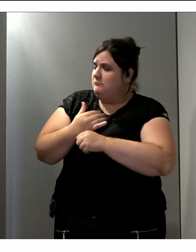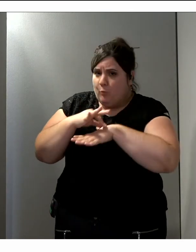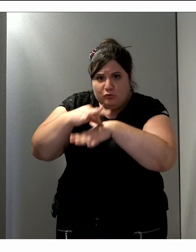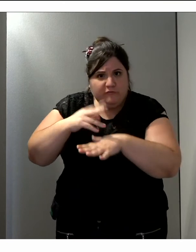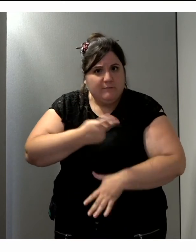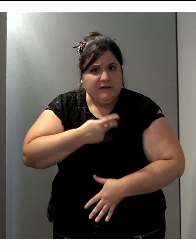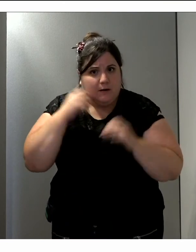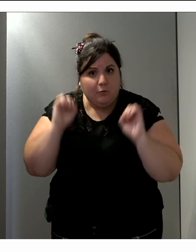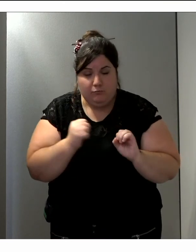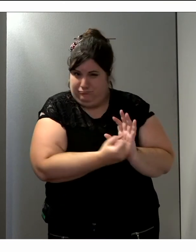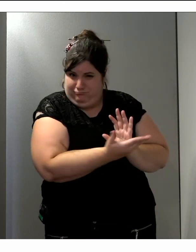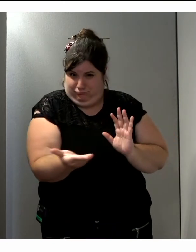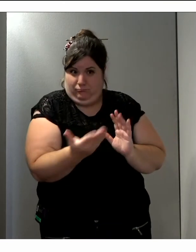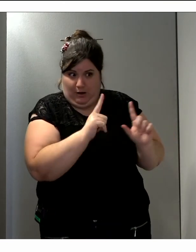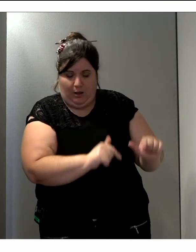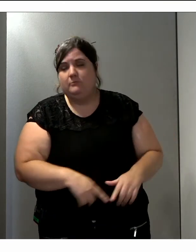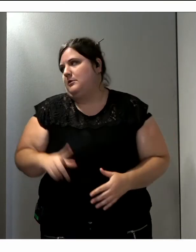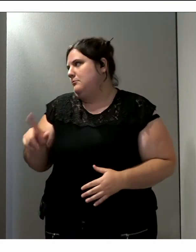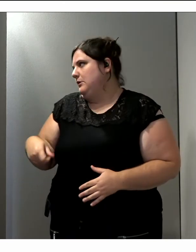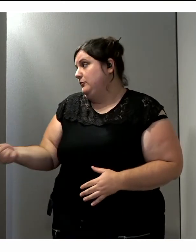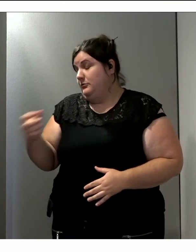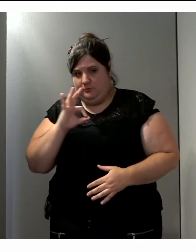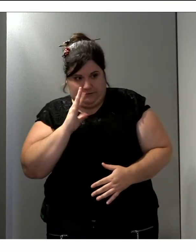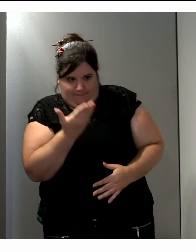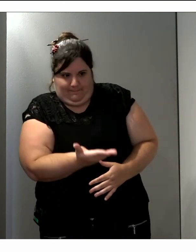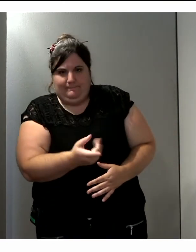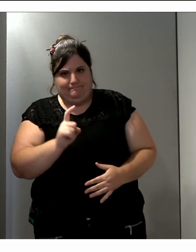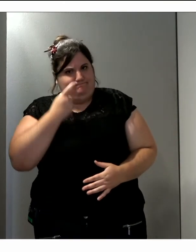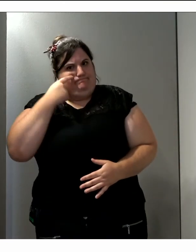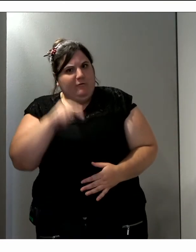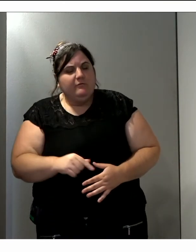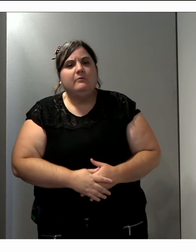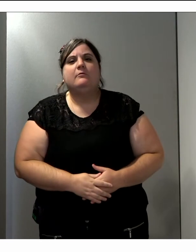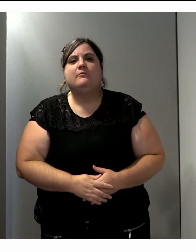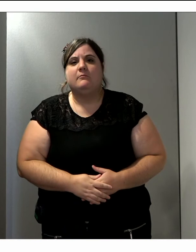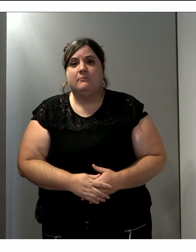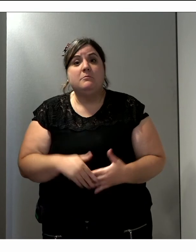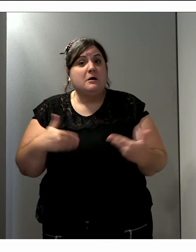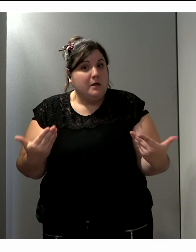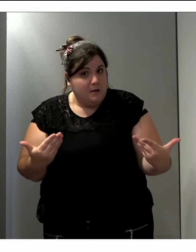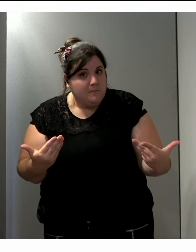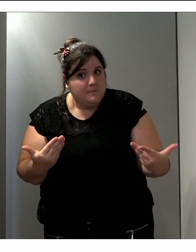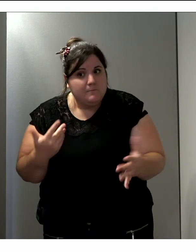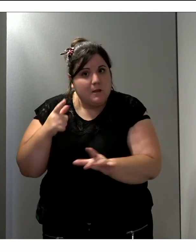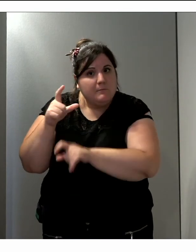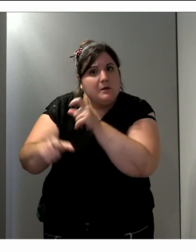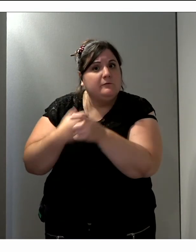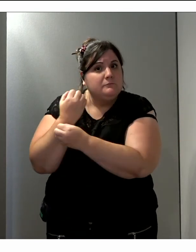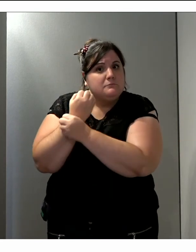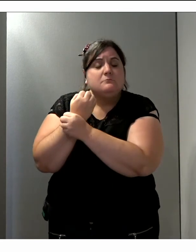tirer plus de conséquences. Et le but, c'est d'accroître les repérages lorsque les détenus rentrent